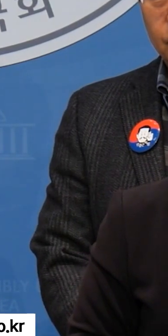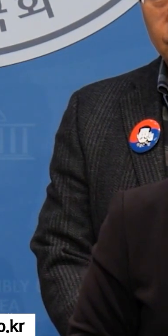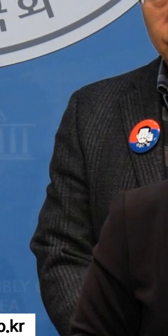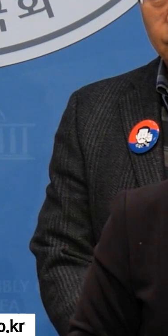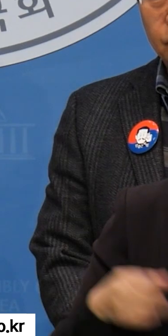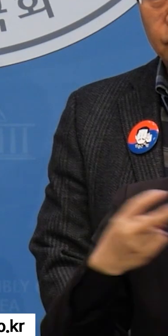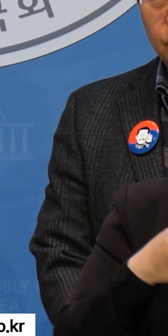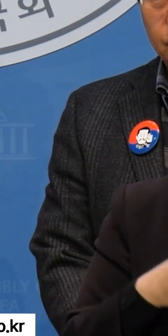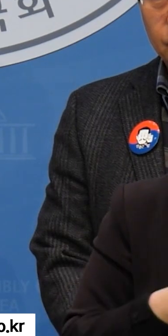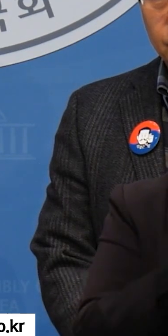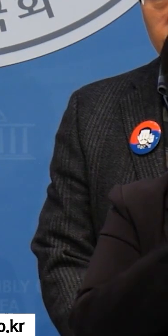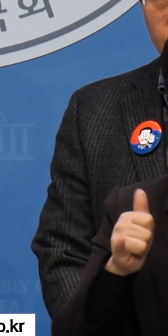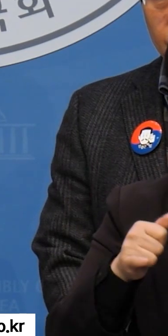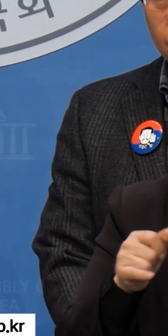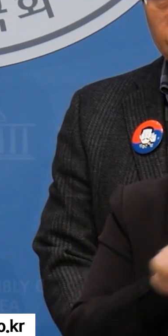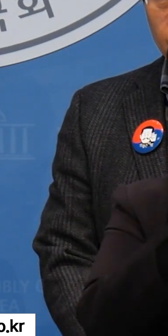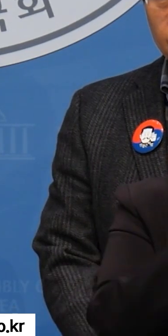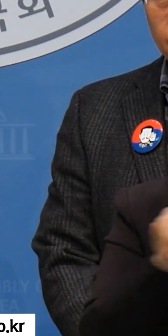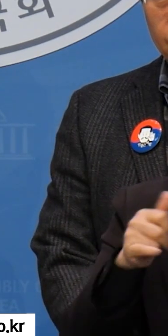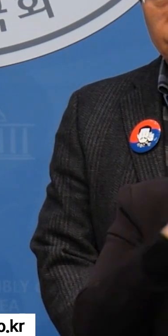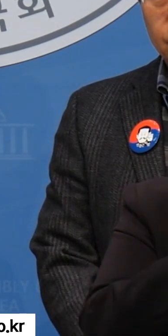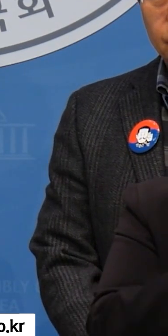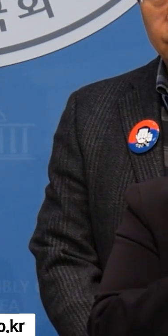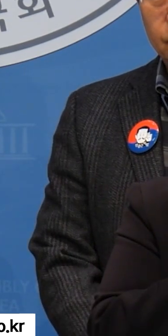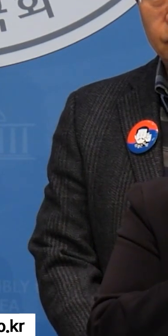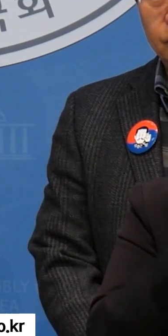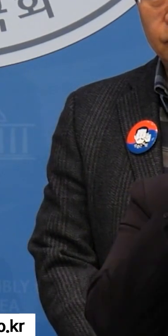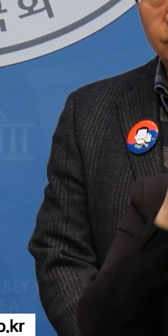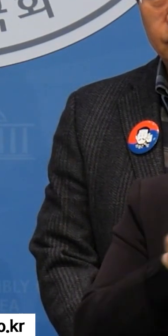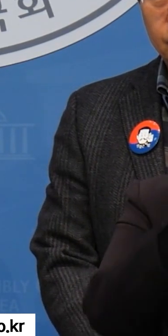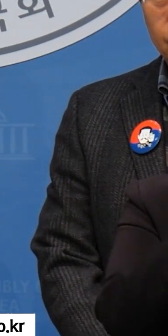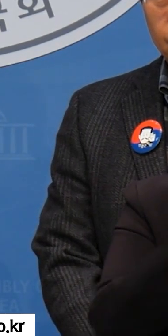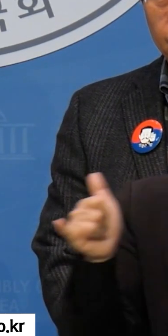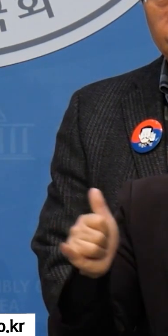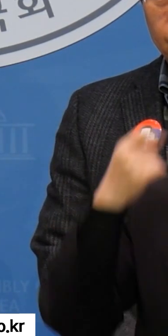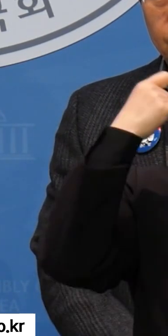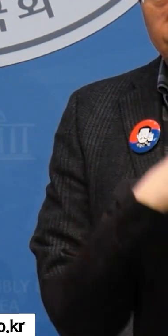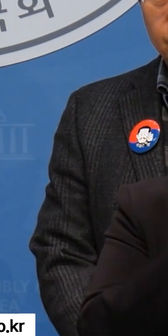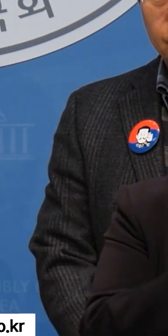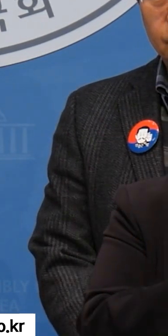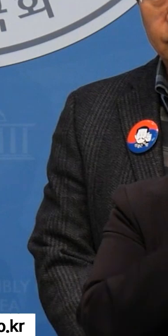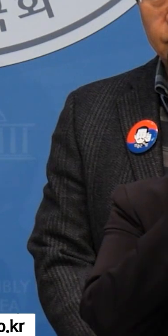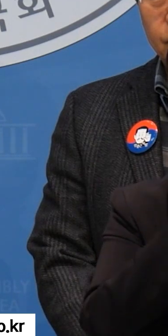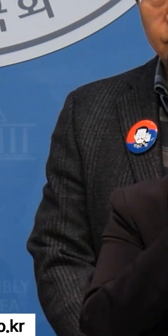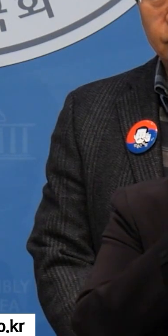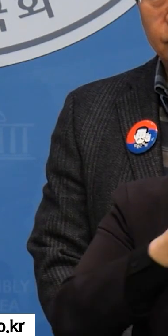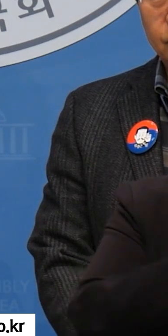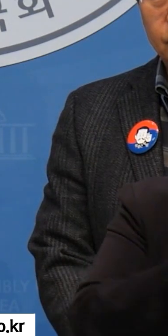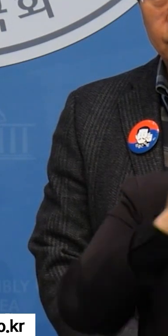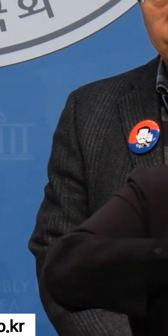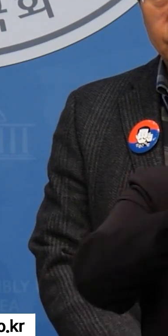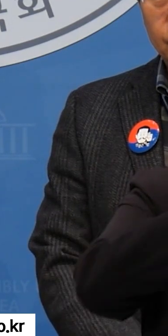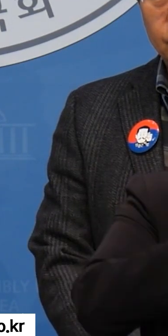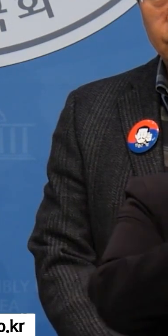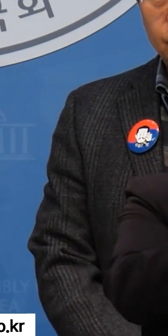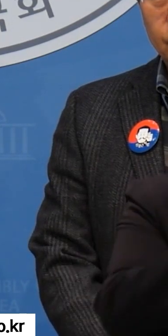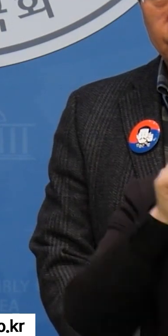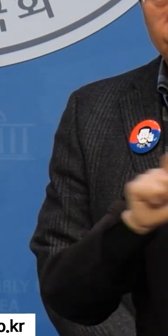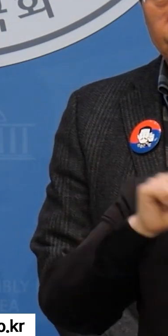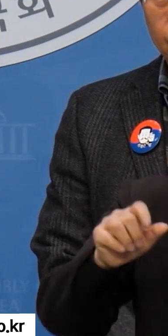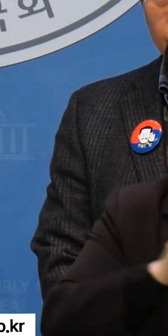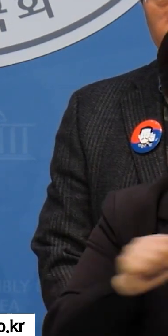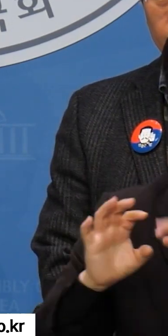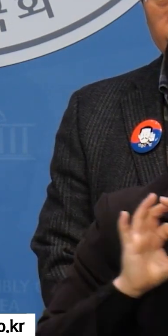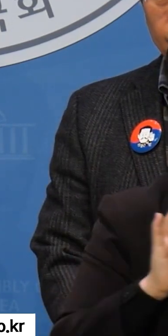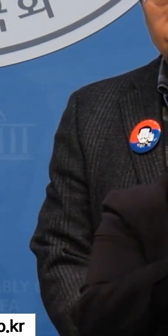더불어 한 명의 서울시 시민으로서 서울 시민이 체감할 수 있는 공약을 제시할 수 있도록 고민하며